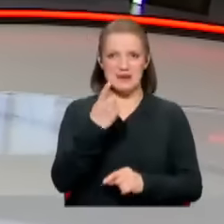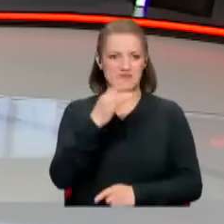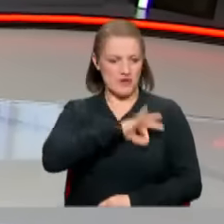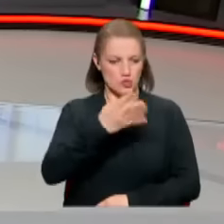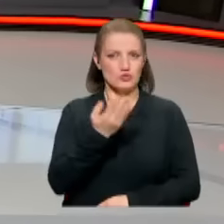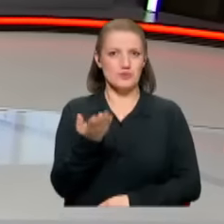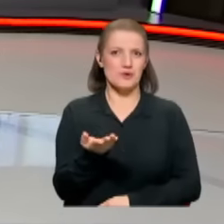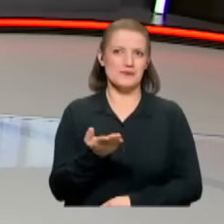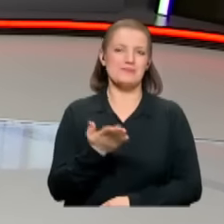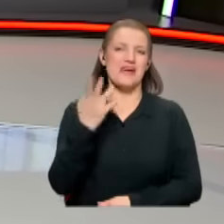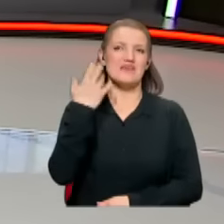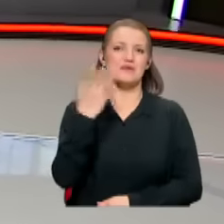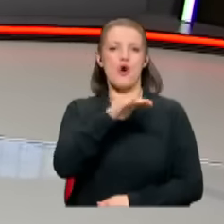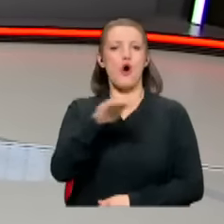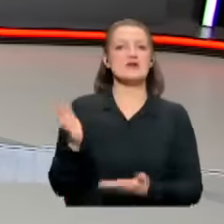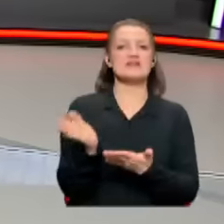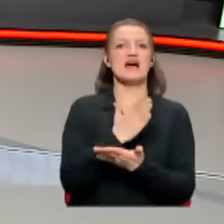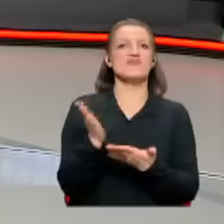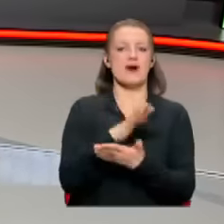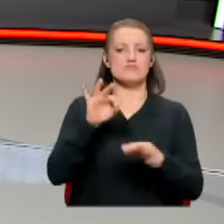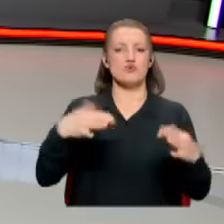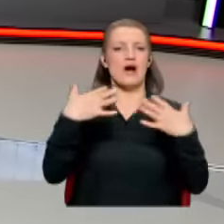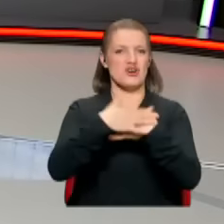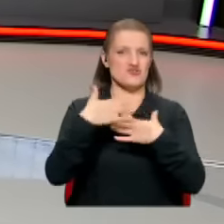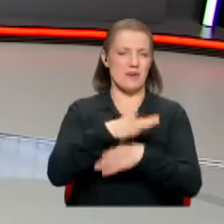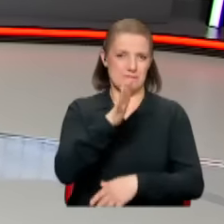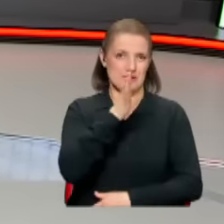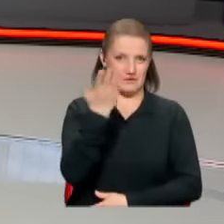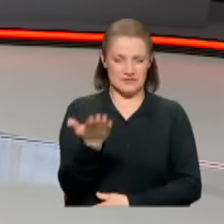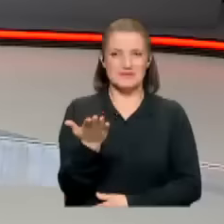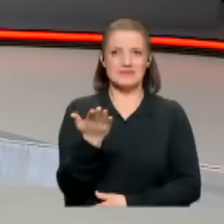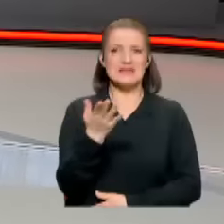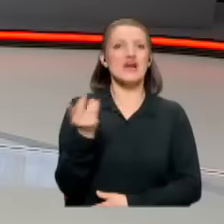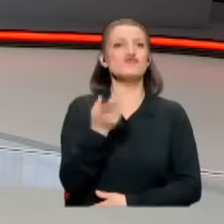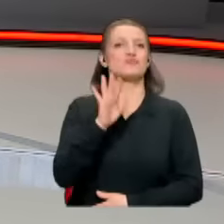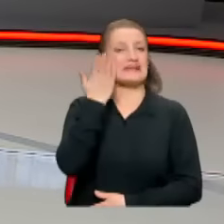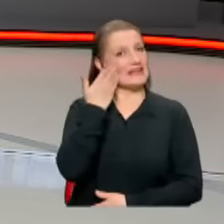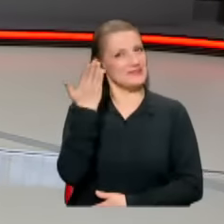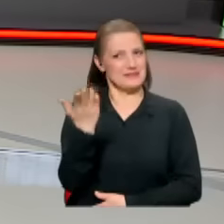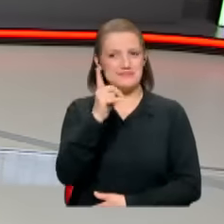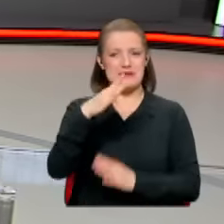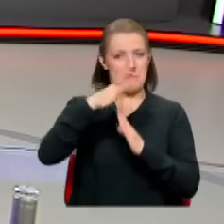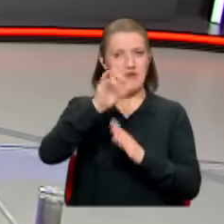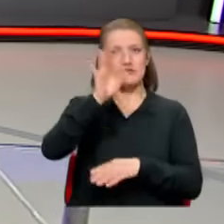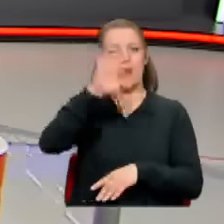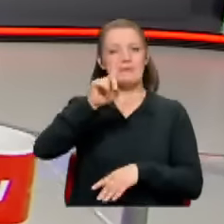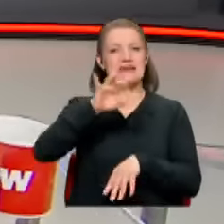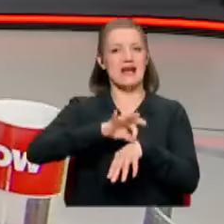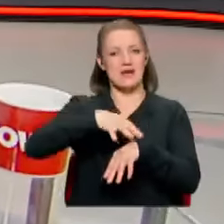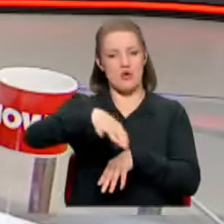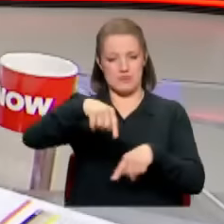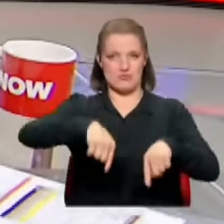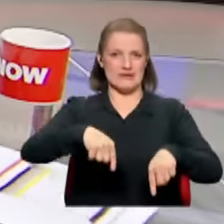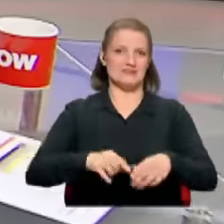acaba? Efendim orta sayfa bu akşam, orta sayfa akşamı biliyorsunuz. Kaçırmayın. Şimdi bir ara, sonra bir dakika bölümünde buradayız.